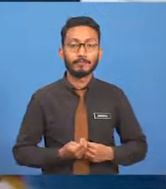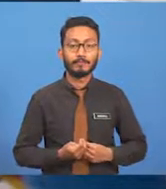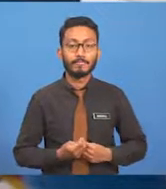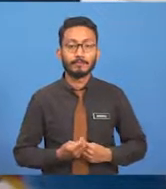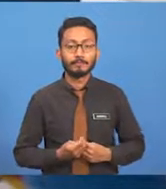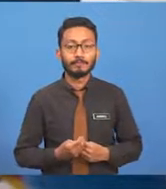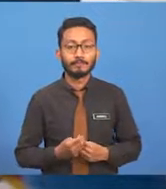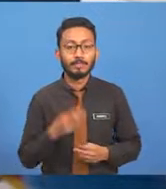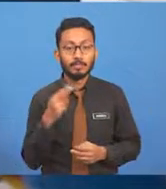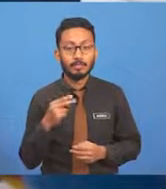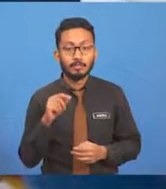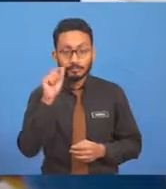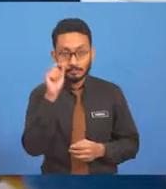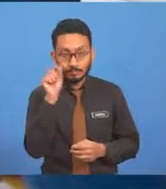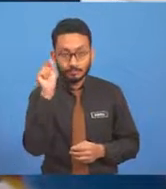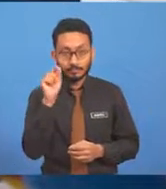gambar yang ditunjukkan.